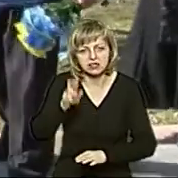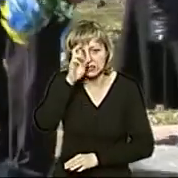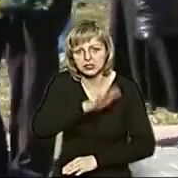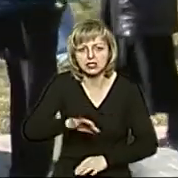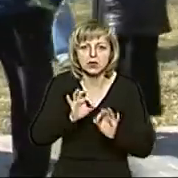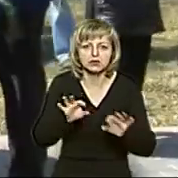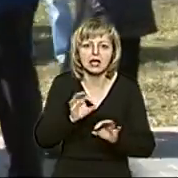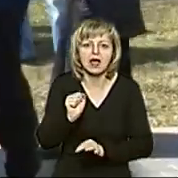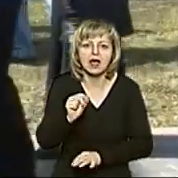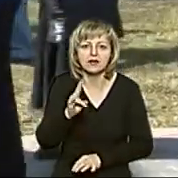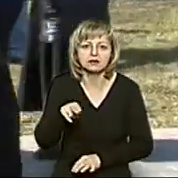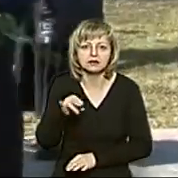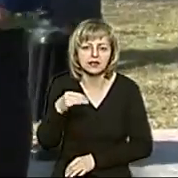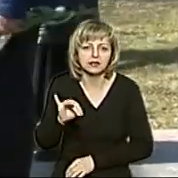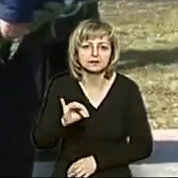Андрій Омельчук.